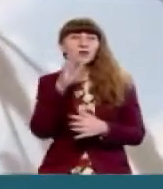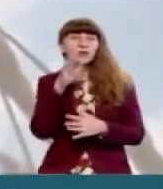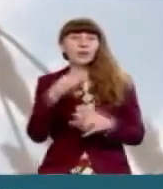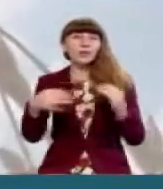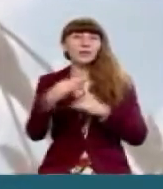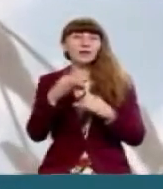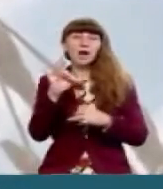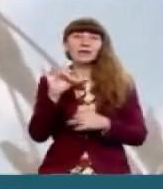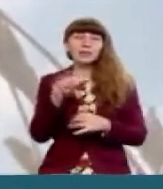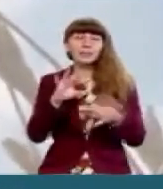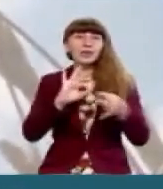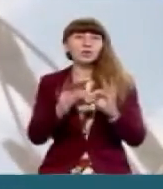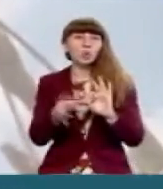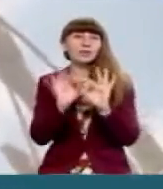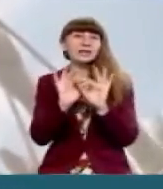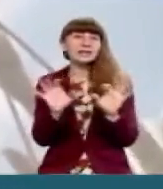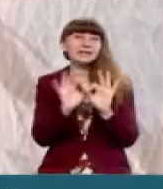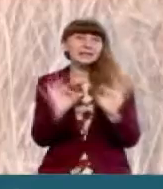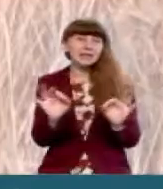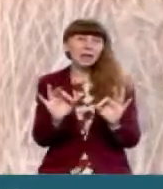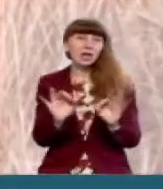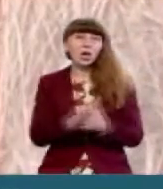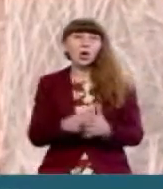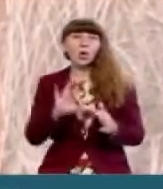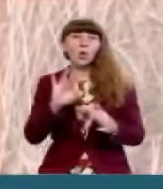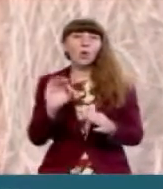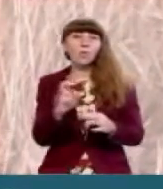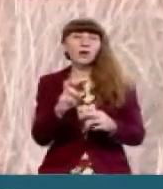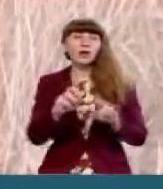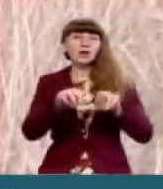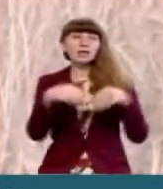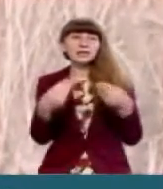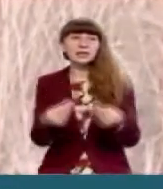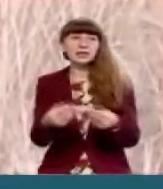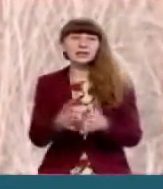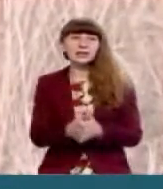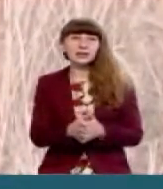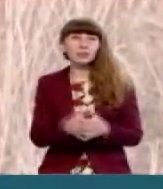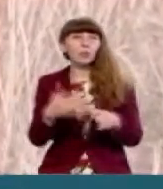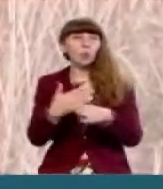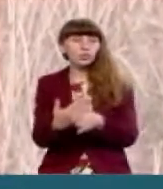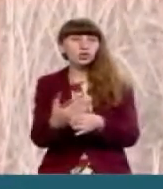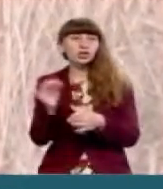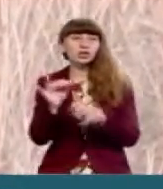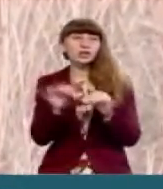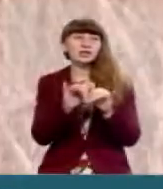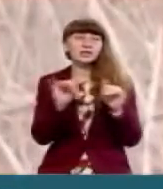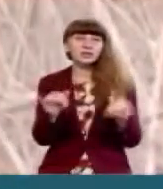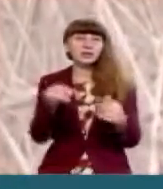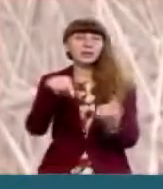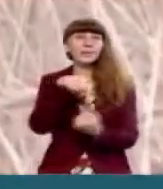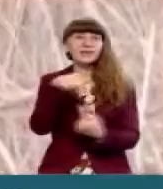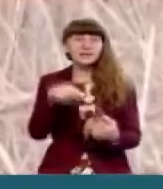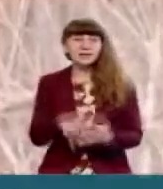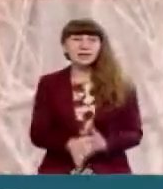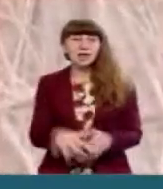Сөзінше, аймақтағы экономикалық дамудың негізгі бағыттарының бірі агроөнеркәсіптік кешен. Ауыл шаруашылығындағы жалпы өнімнің көлемі